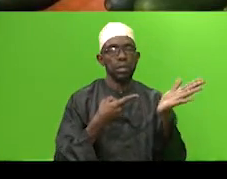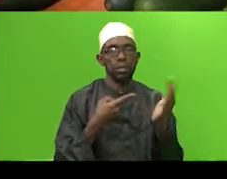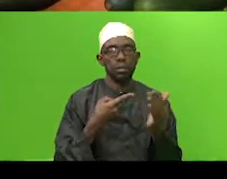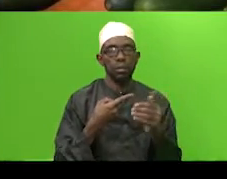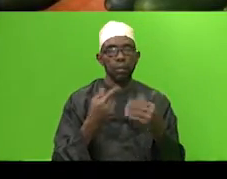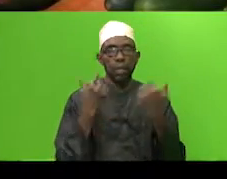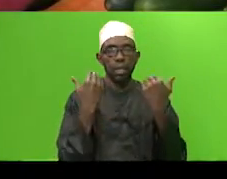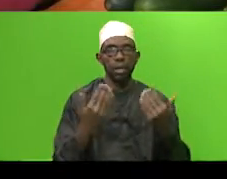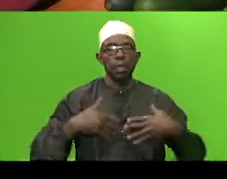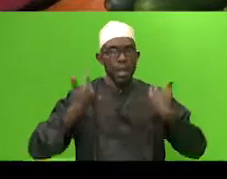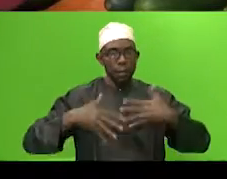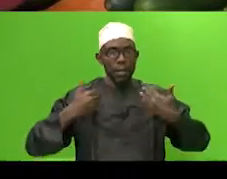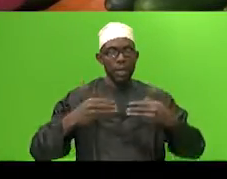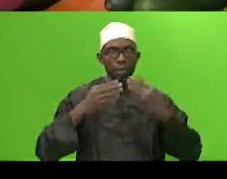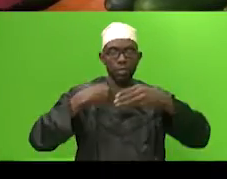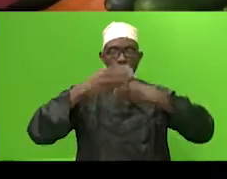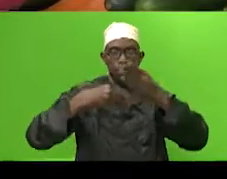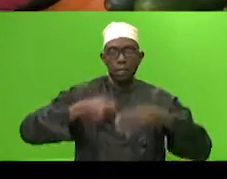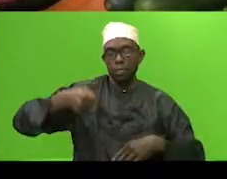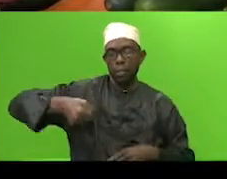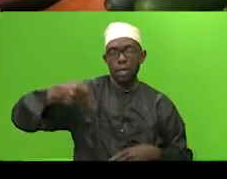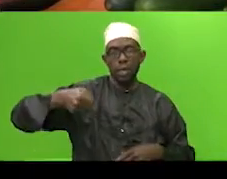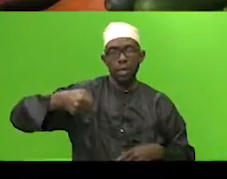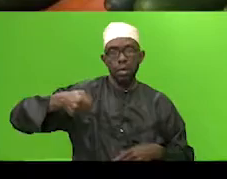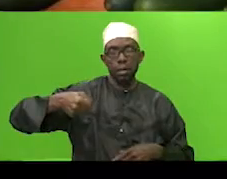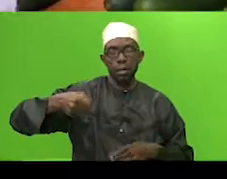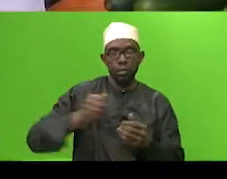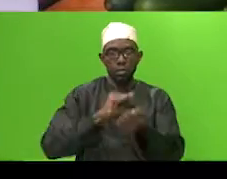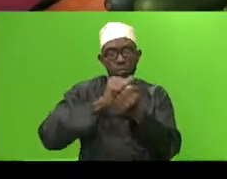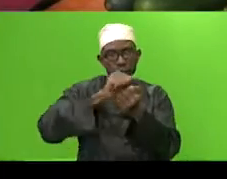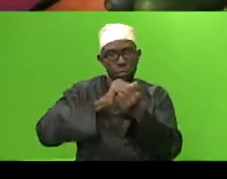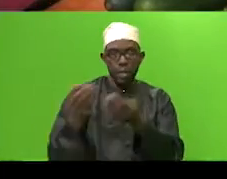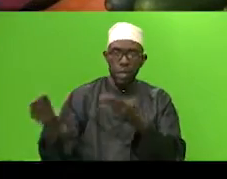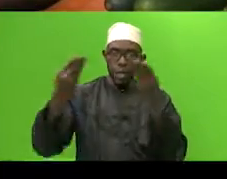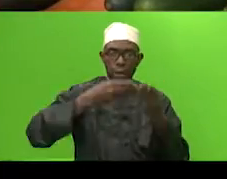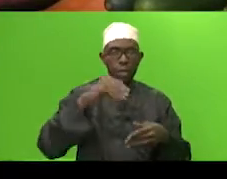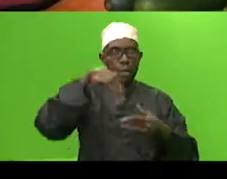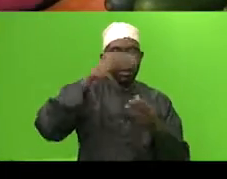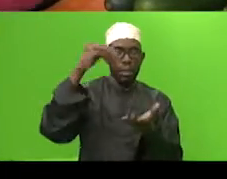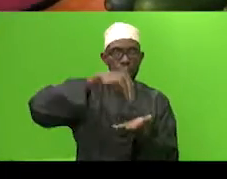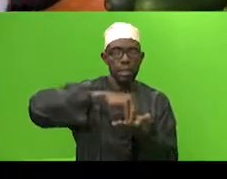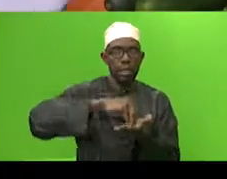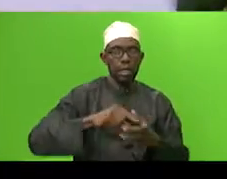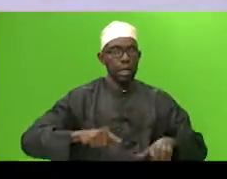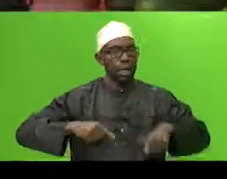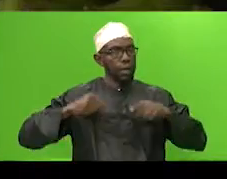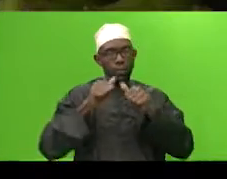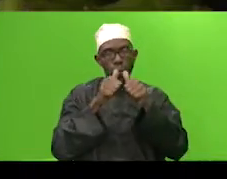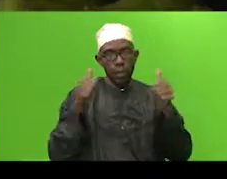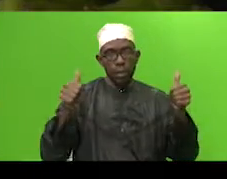Alafu tunafurahia hata tukifungia customer na hizi, anaenda nafua, alafu anakuja nazo. So maisha yamekuwa